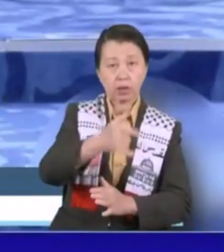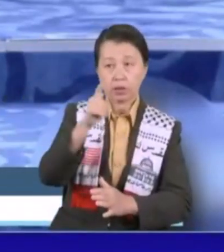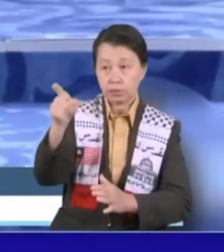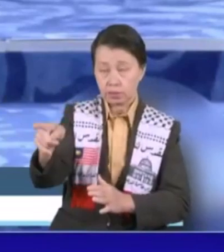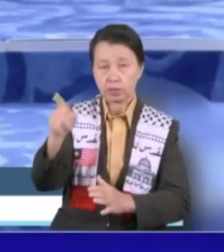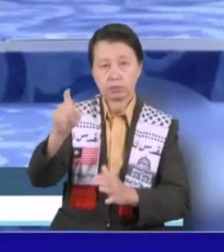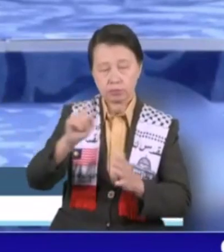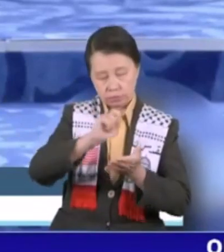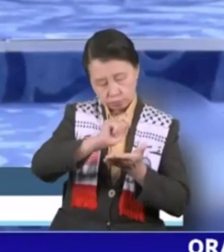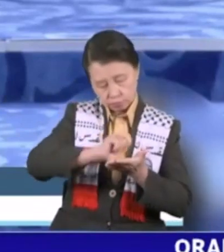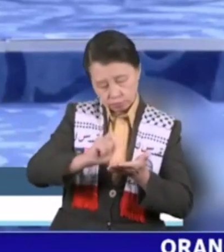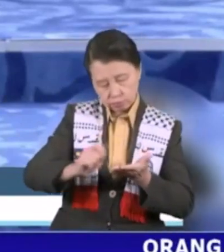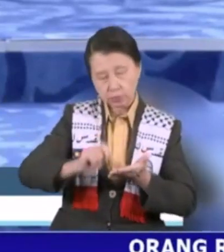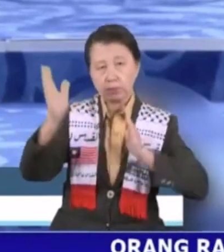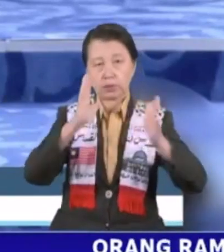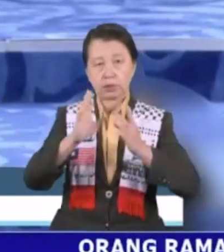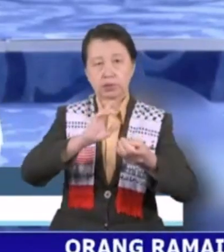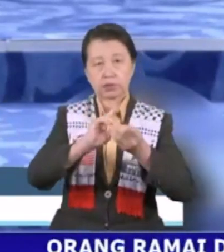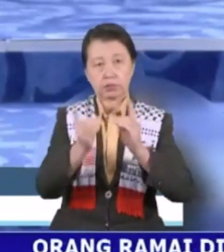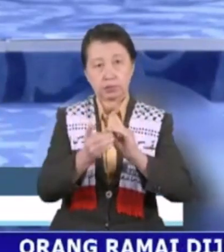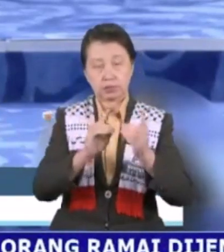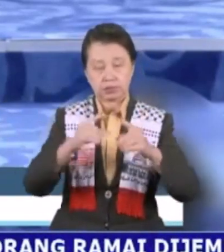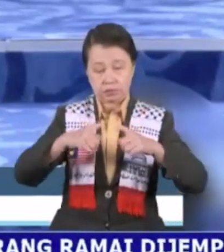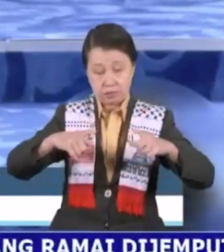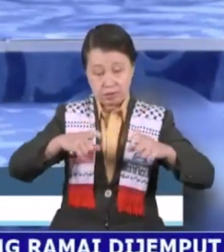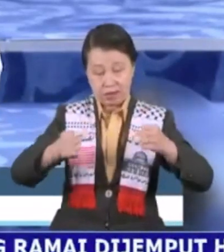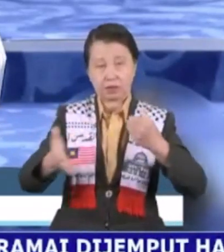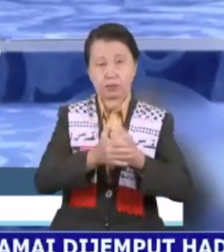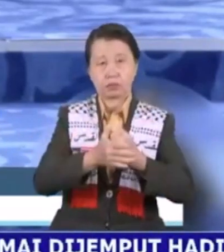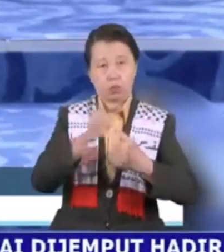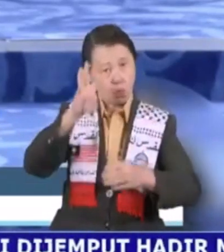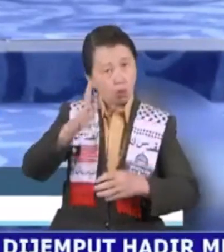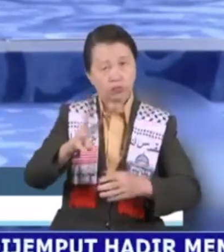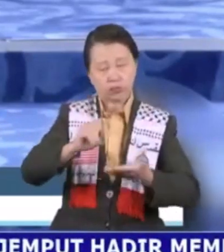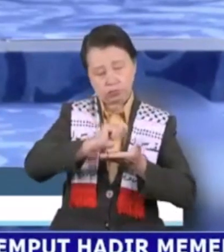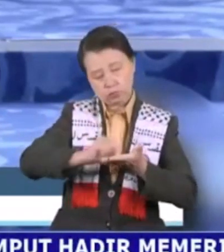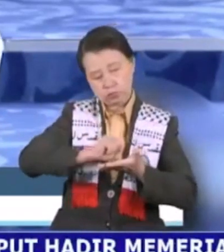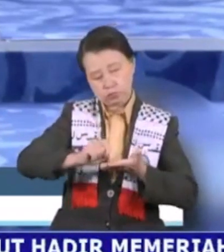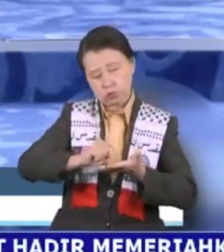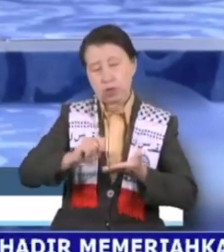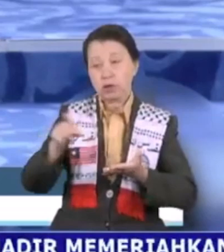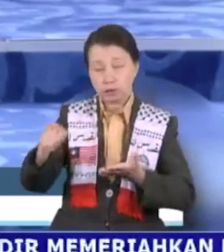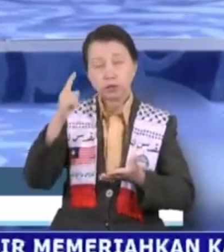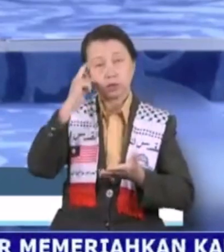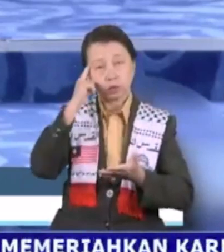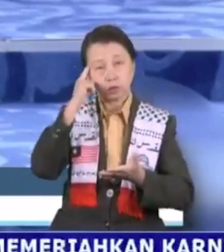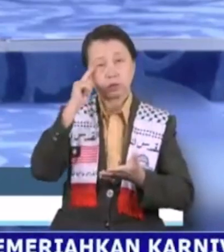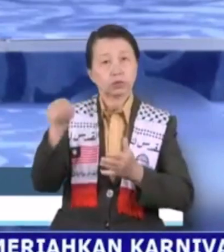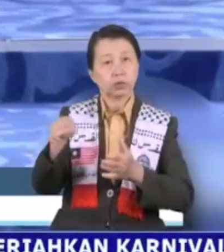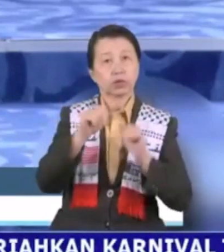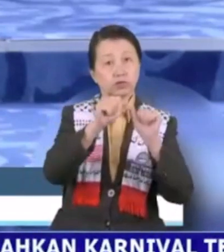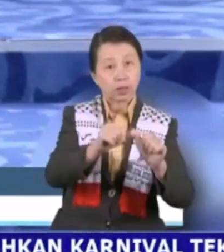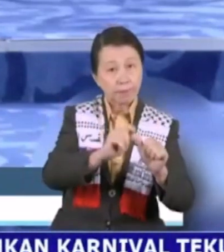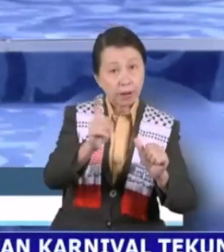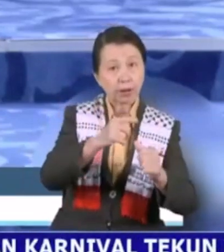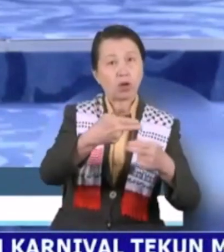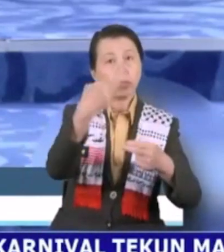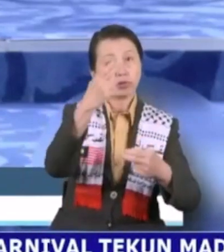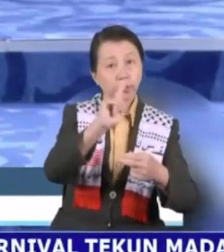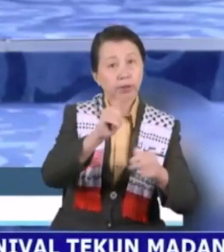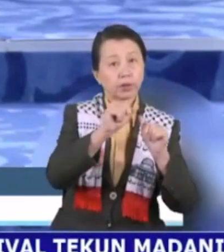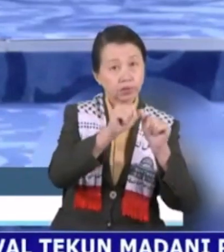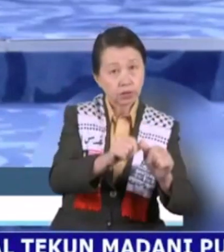isi Malaysia Digital Arrival Card. Itu wajib. Daripada situ kita tahu dia tinggal di mana, alamat dia di